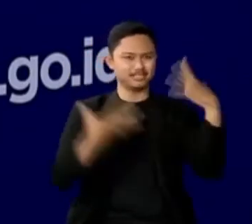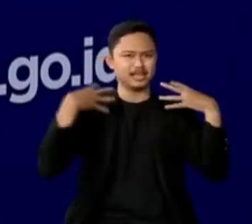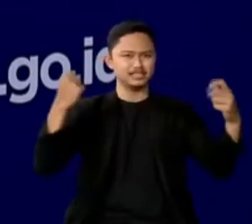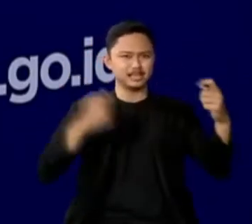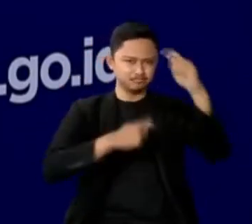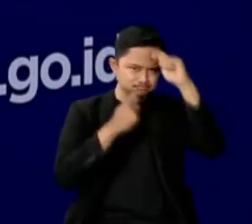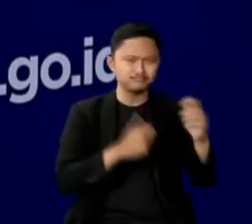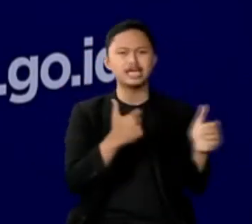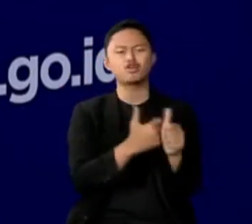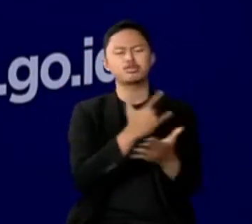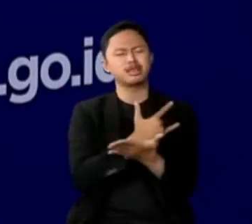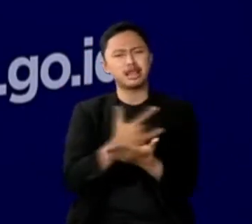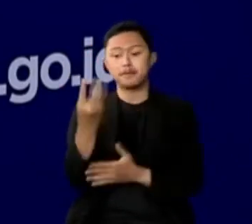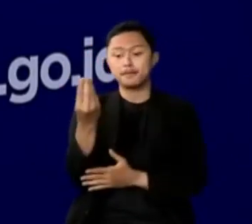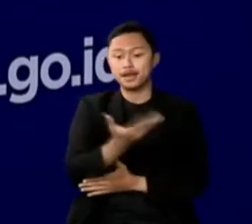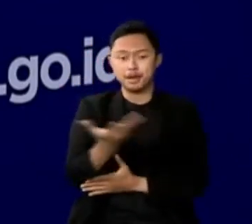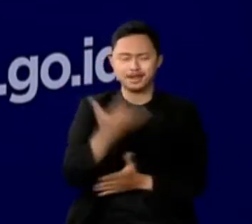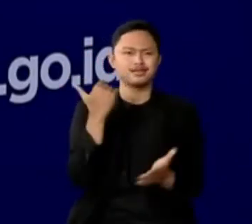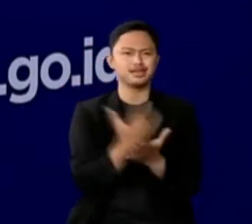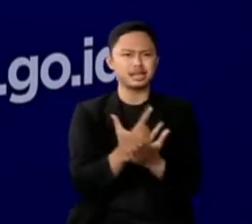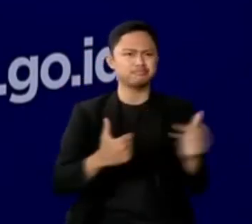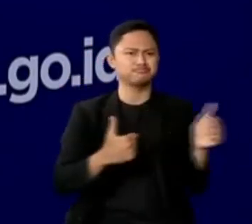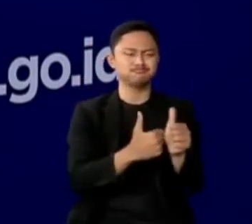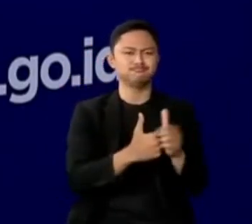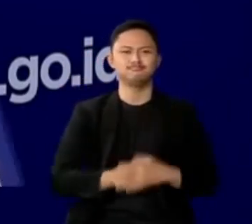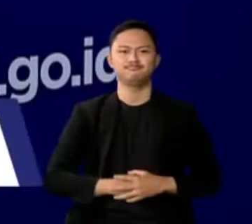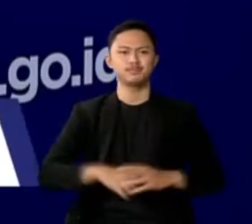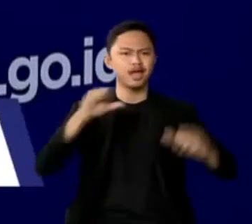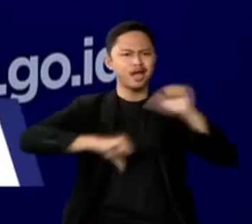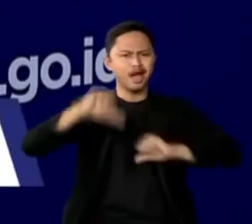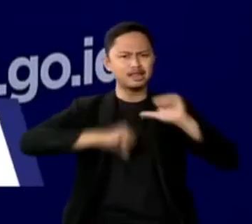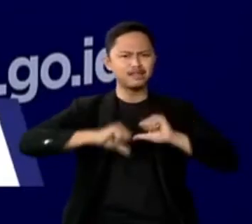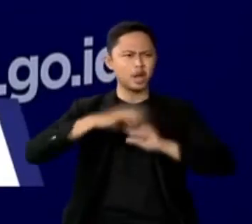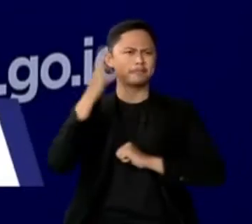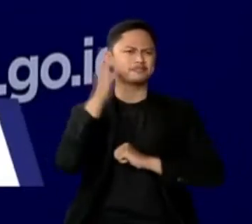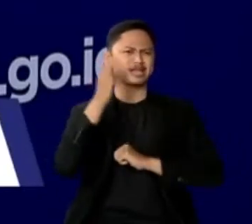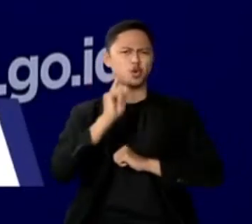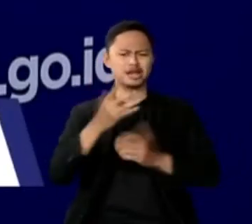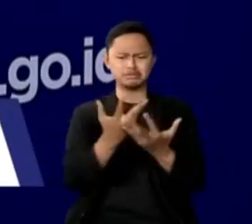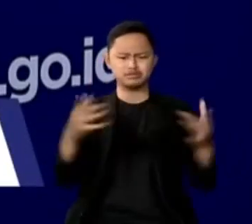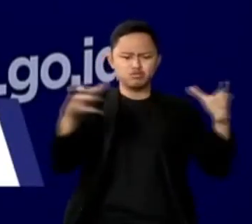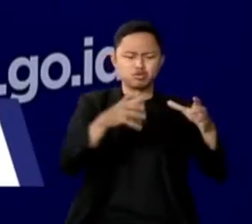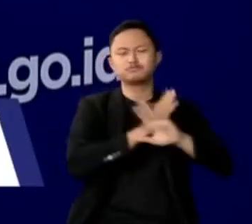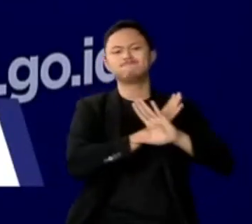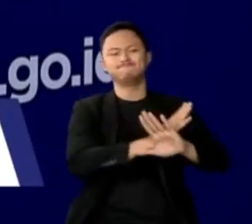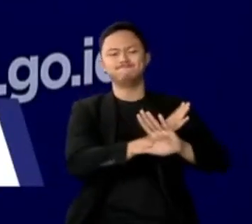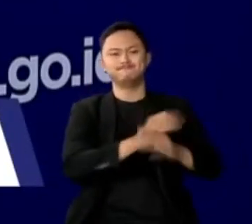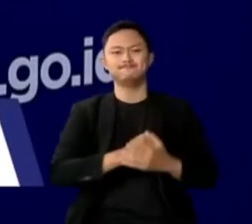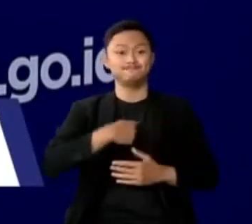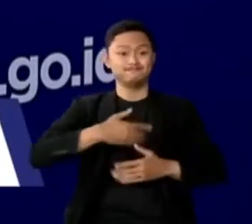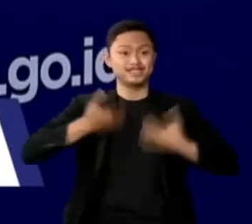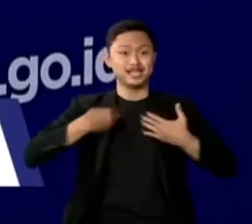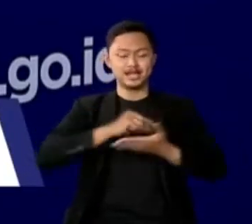menerapkan protokol kesehatan kapanpun dan dimanapun Jangan lupa untuk mengurangi kegiatan yang berpotensi menimbulkan kerumunan nah sekali